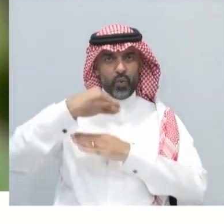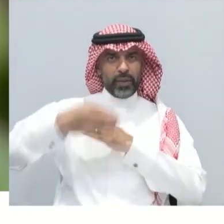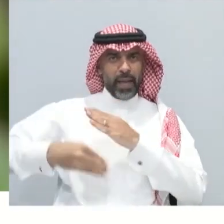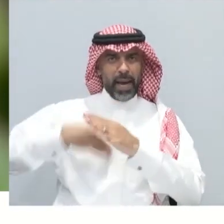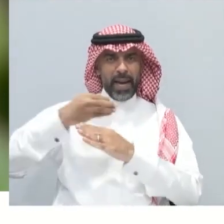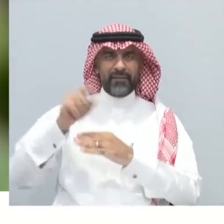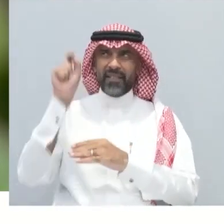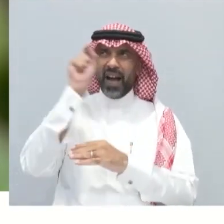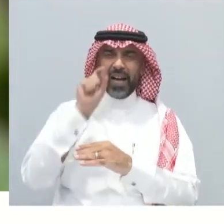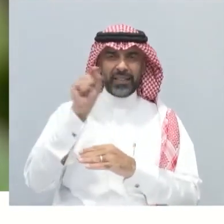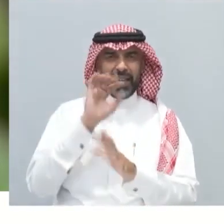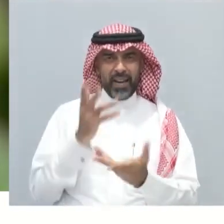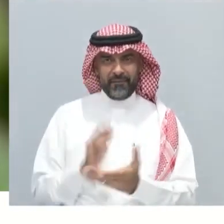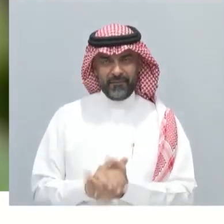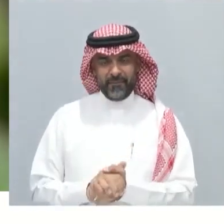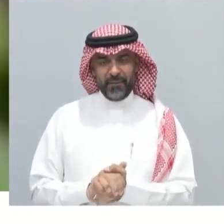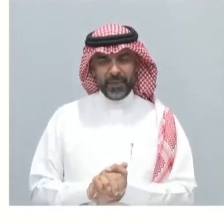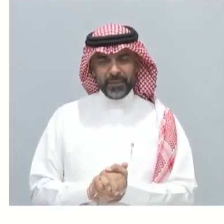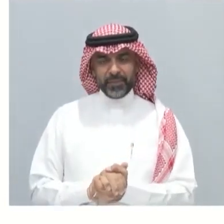تغليف الفريسه